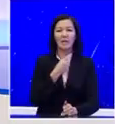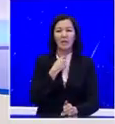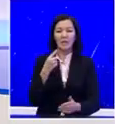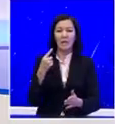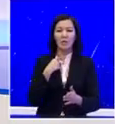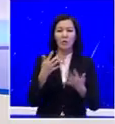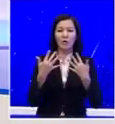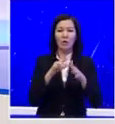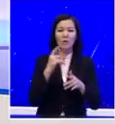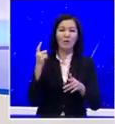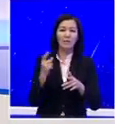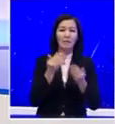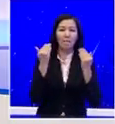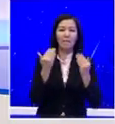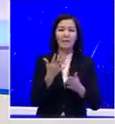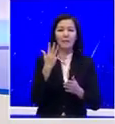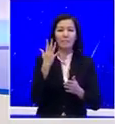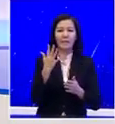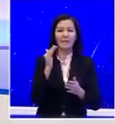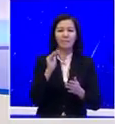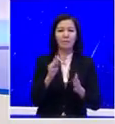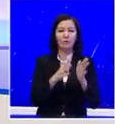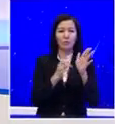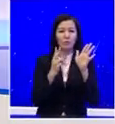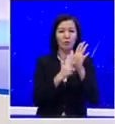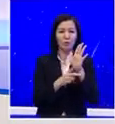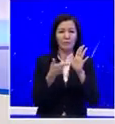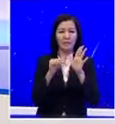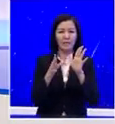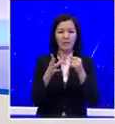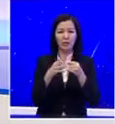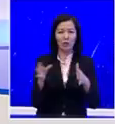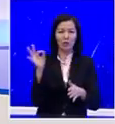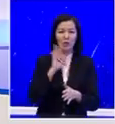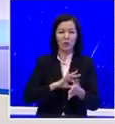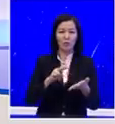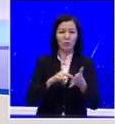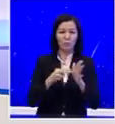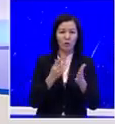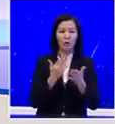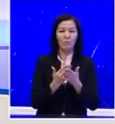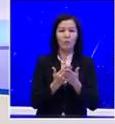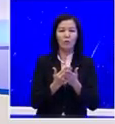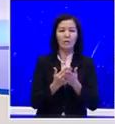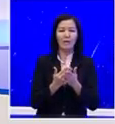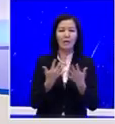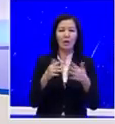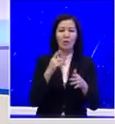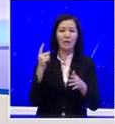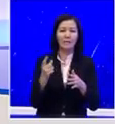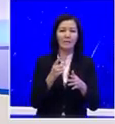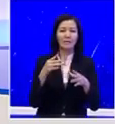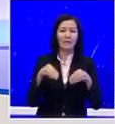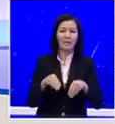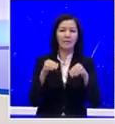Хабарымызды жалғастырамыз. Талдықорғандық шаруалар биыл 5970 гектар жерді игеруді жоспарлап отыр. Ол үшін дихандар әуелі